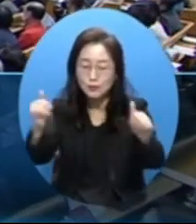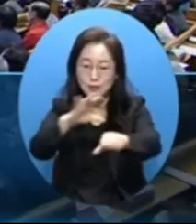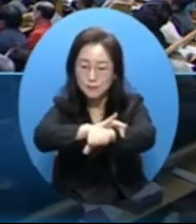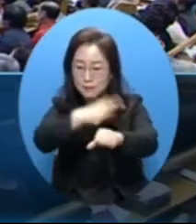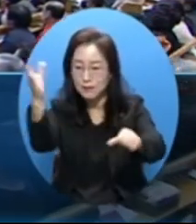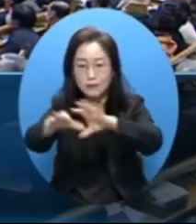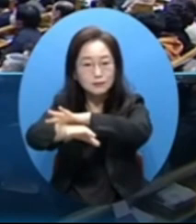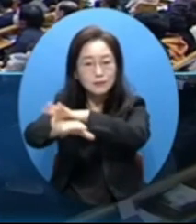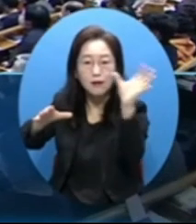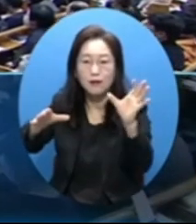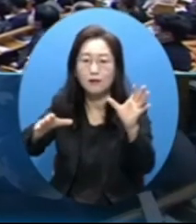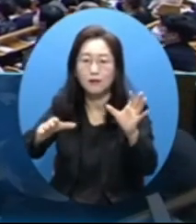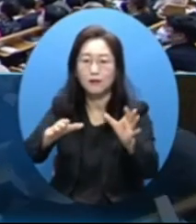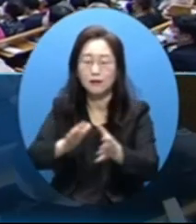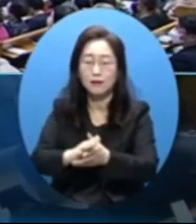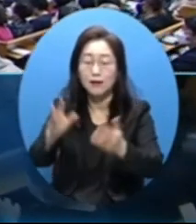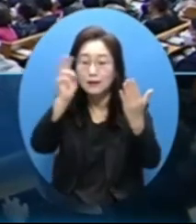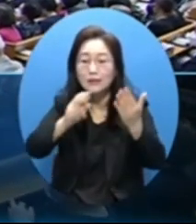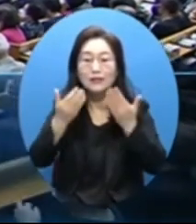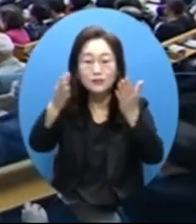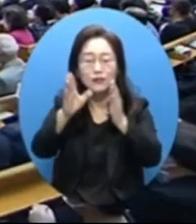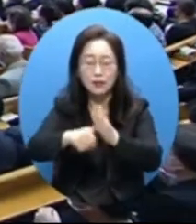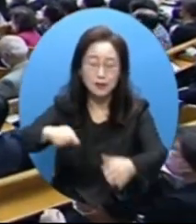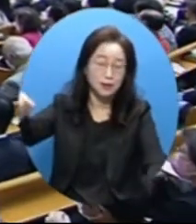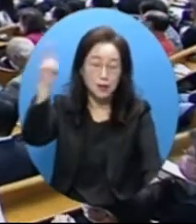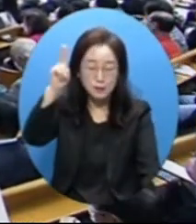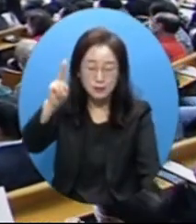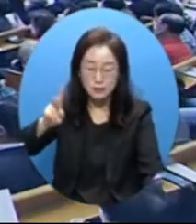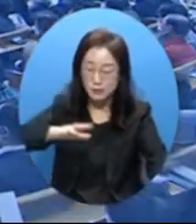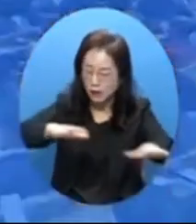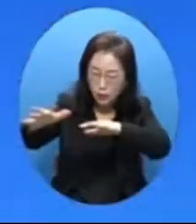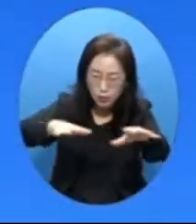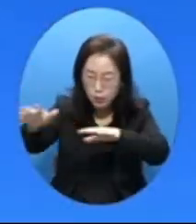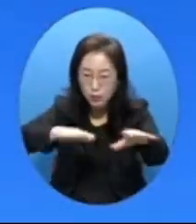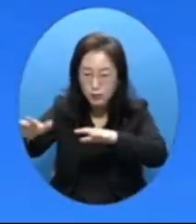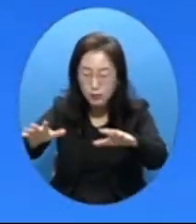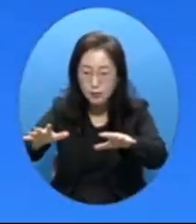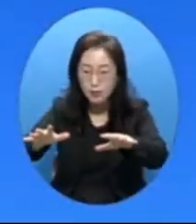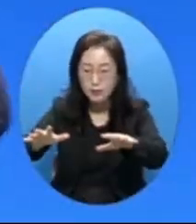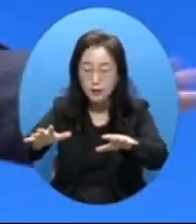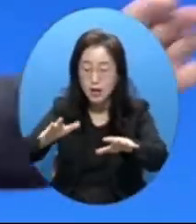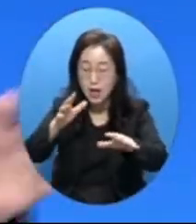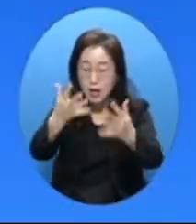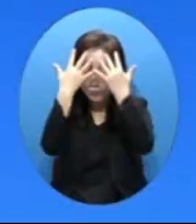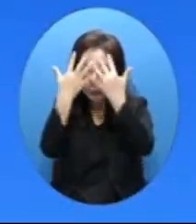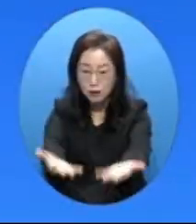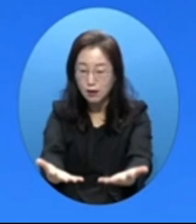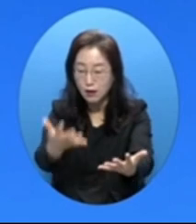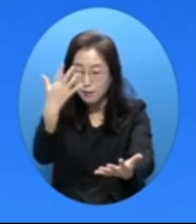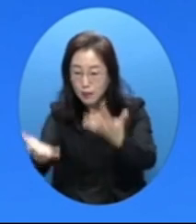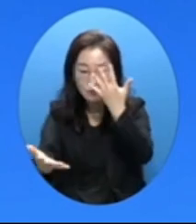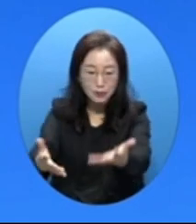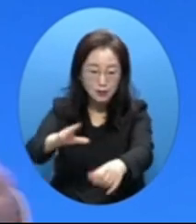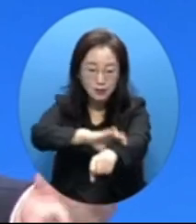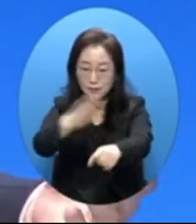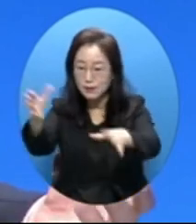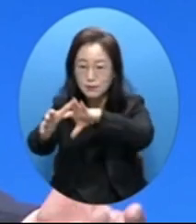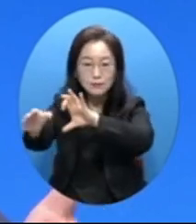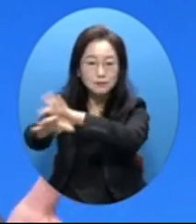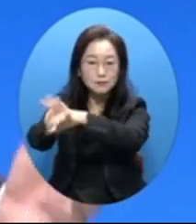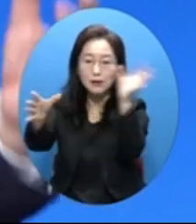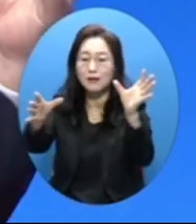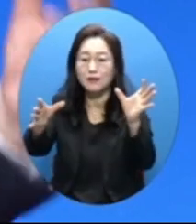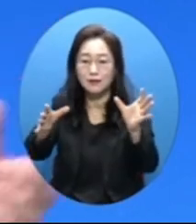다 벗어진지라 찬양할 때 갑자기 지진이 일어나서 옥토가 흔들리고 문이 다 열리고 손과 발에 다